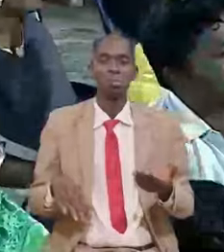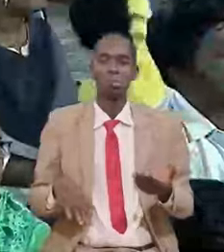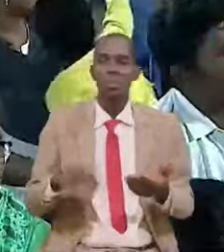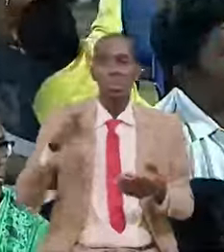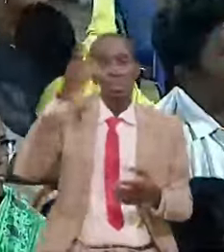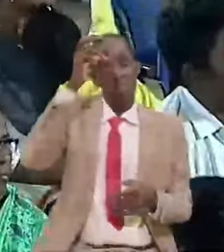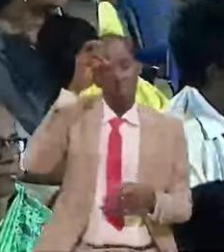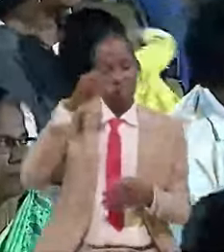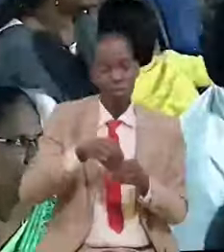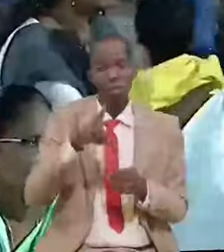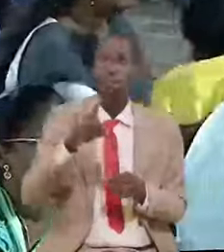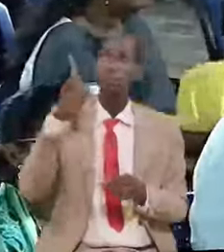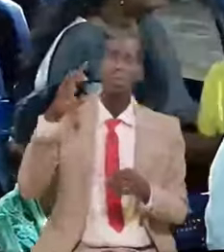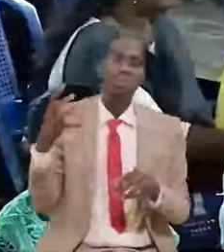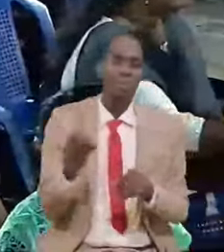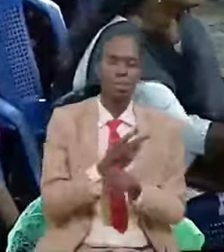Et il se charge de Satan.